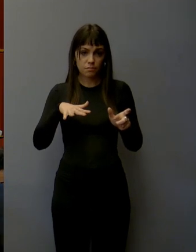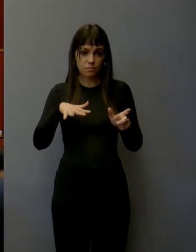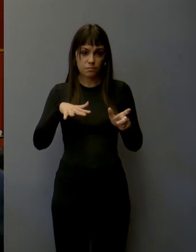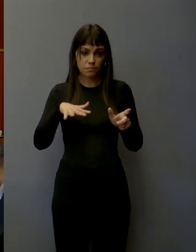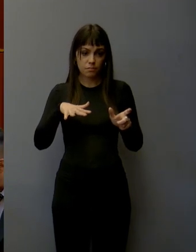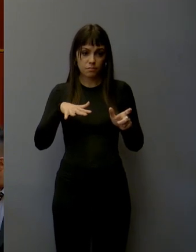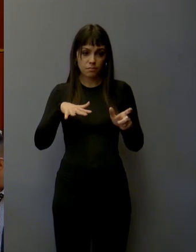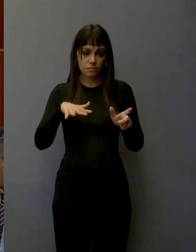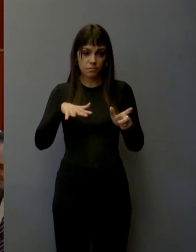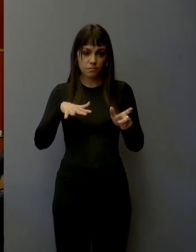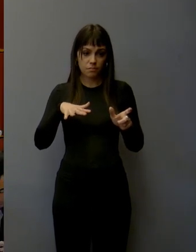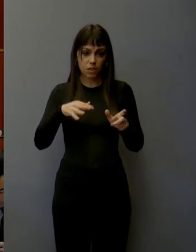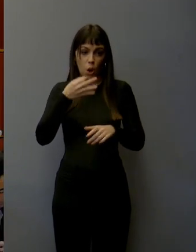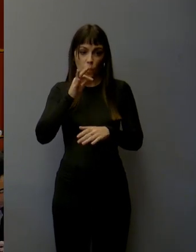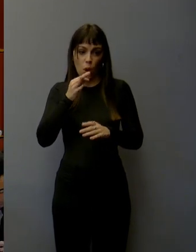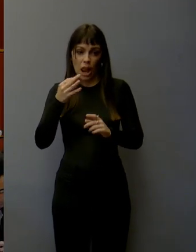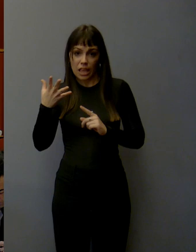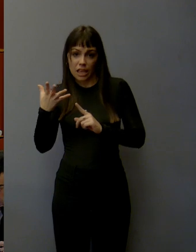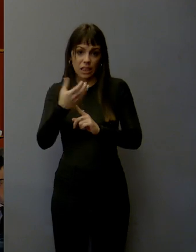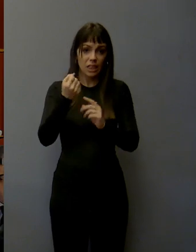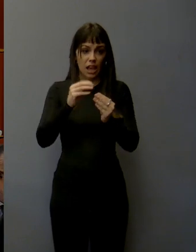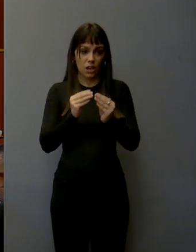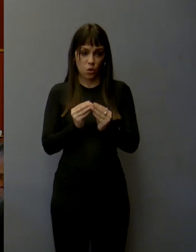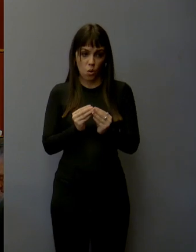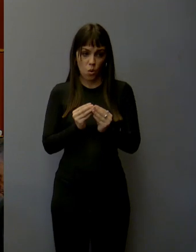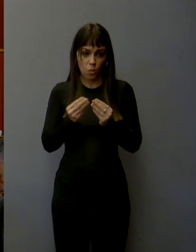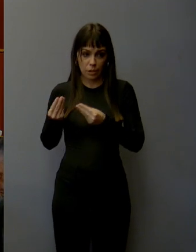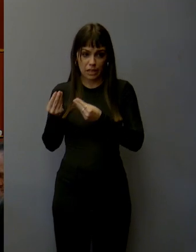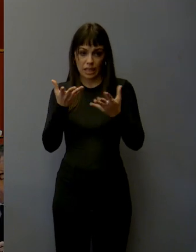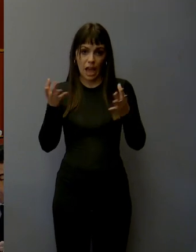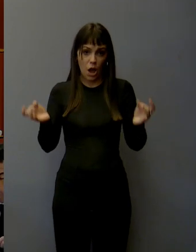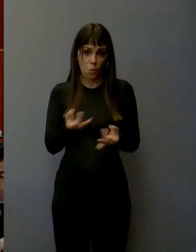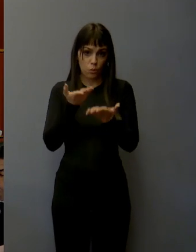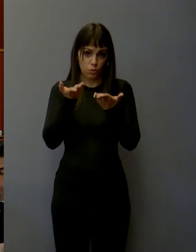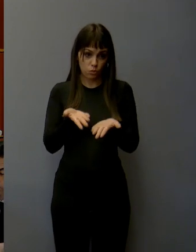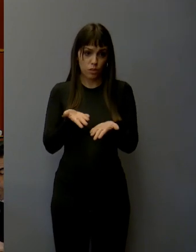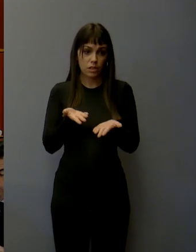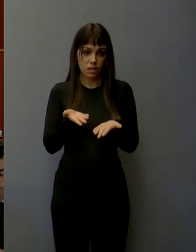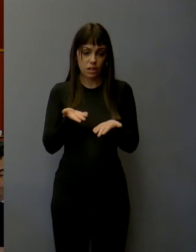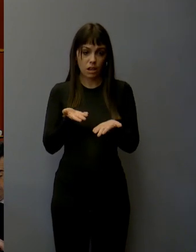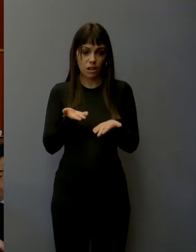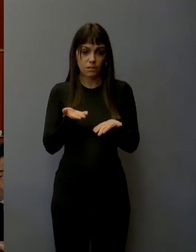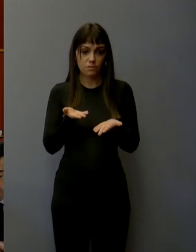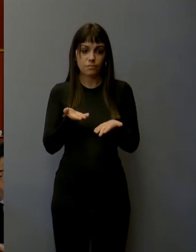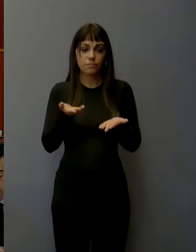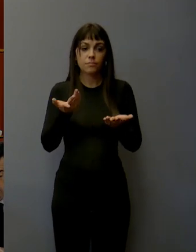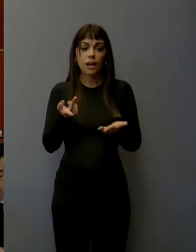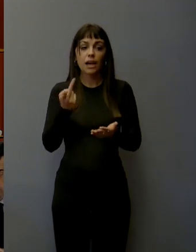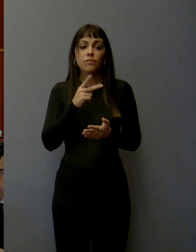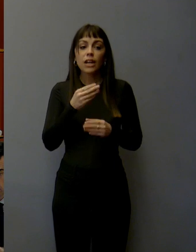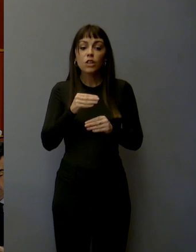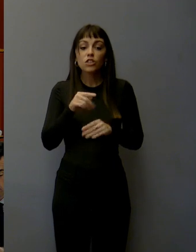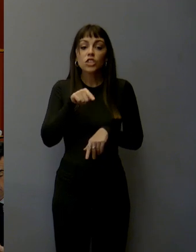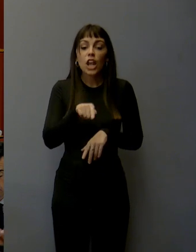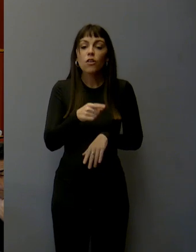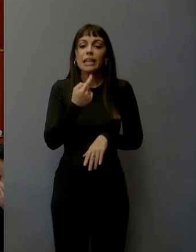cioè la qualità della vita e la creazione di opportunità in questa città ma a Genova chi genovese non è